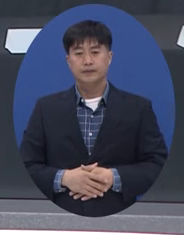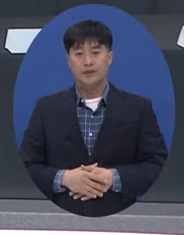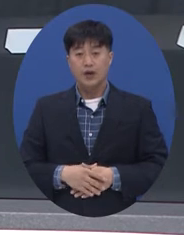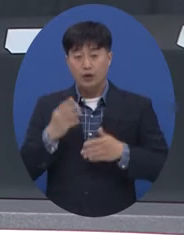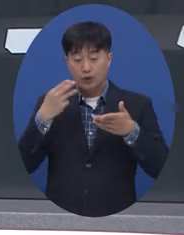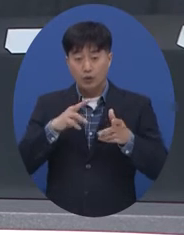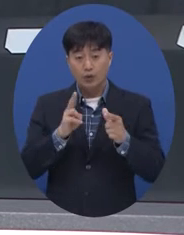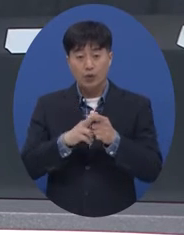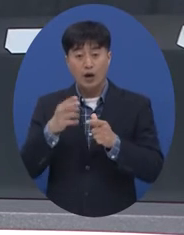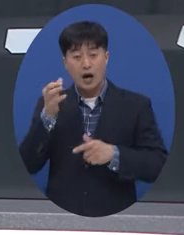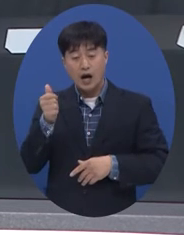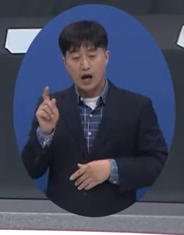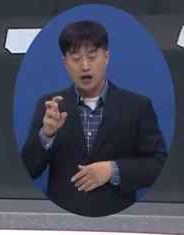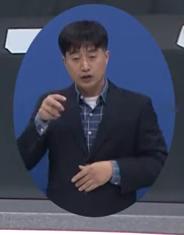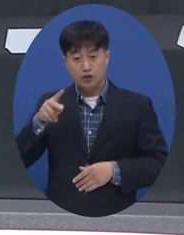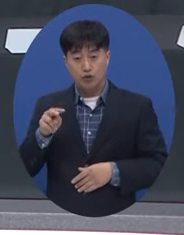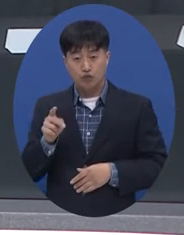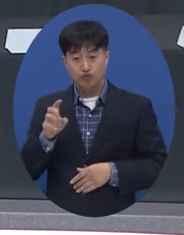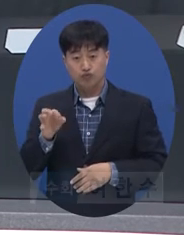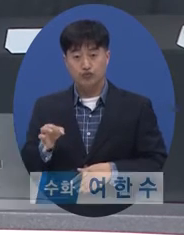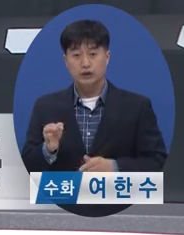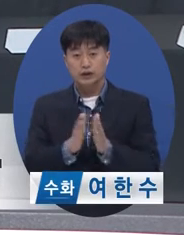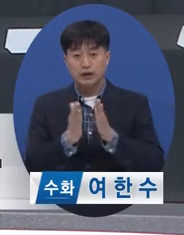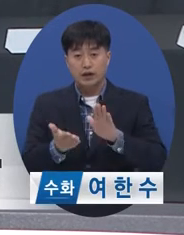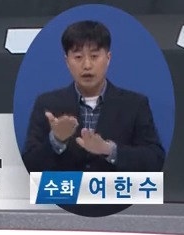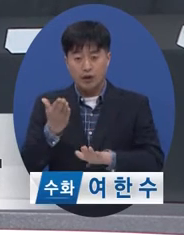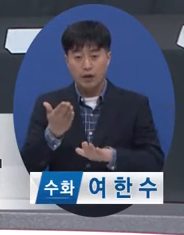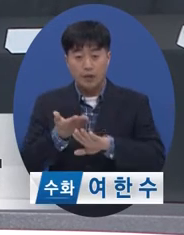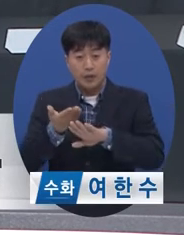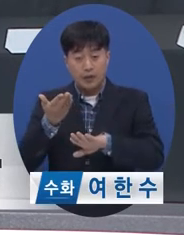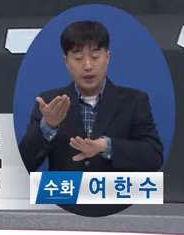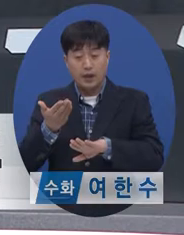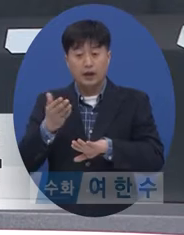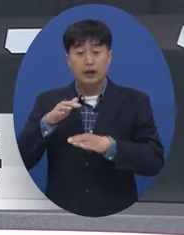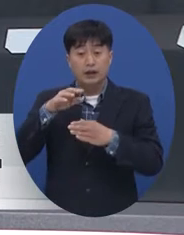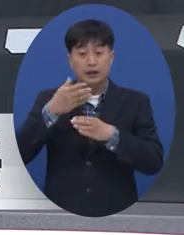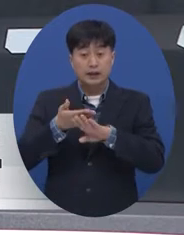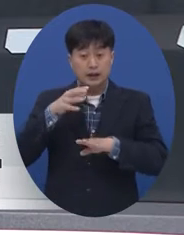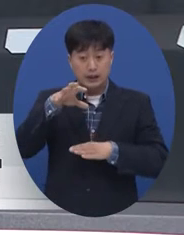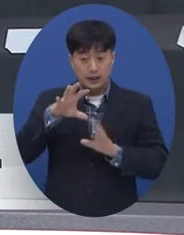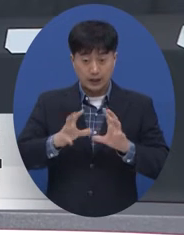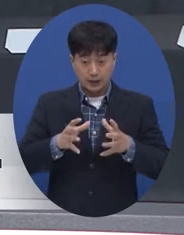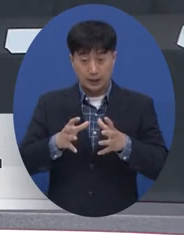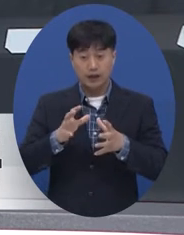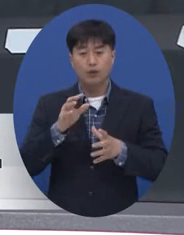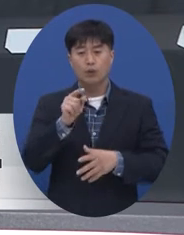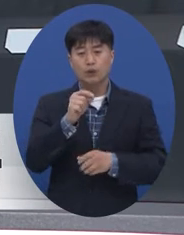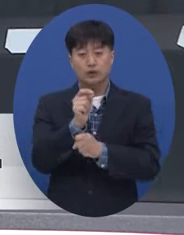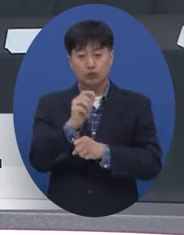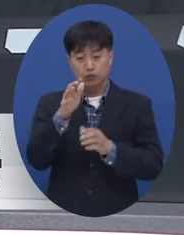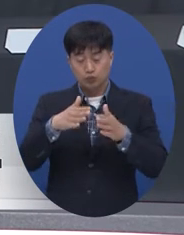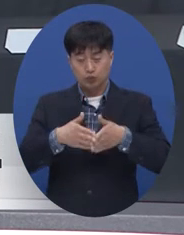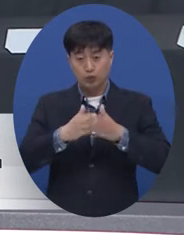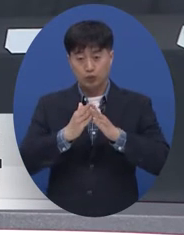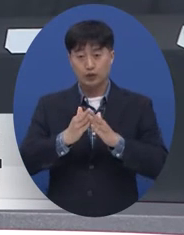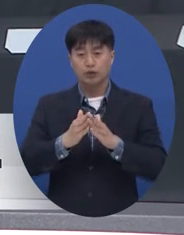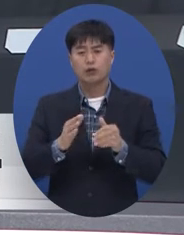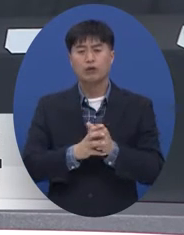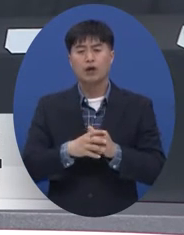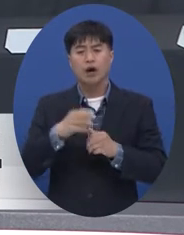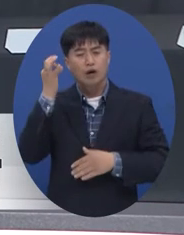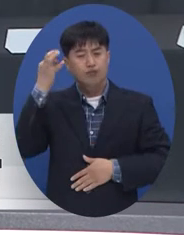경기도와 항 조 씨는 스타터 폄 녘 해외사무소 서주와 투자 전문 펀드 조성 등 한 중 스타트업의